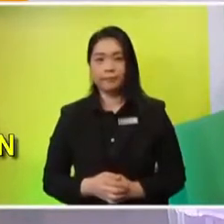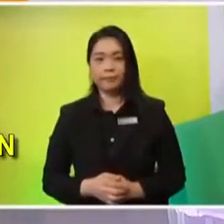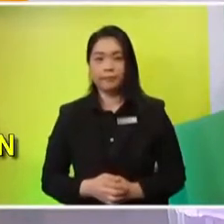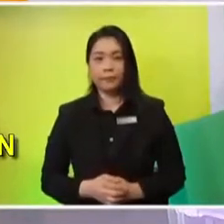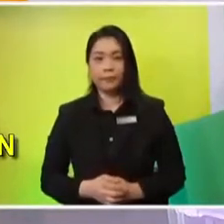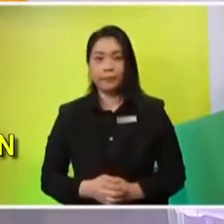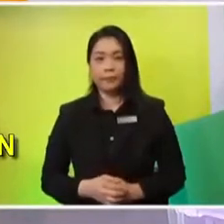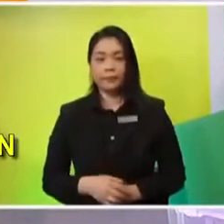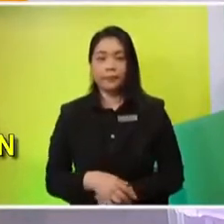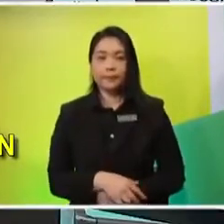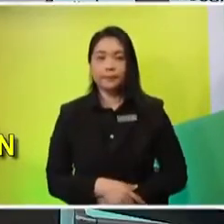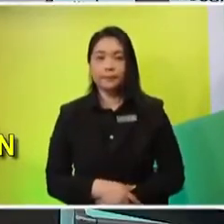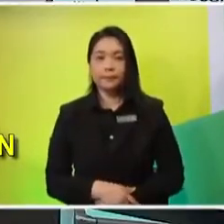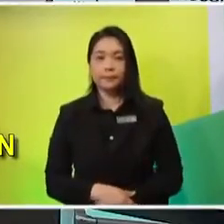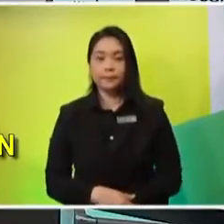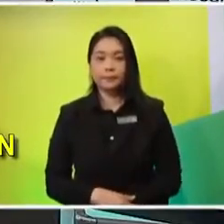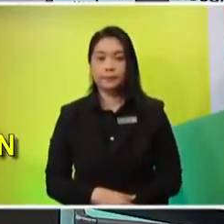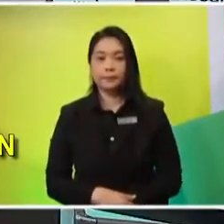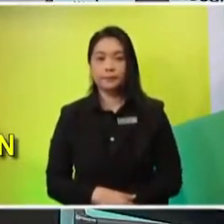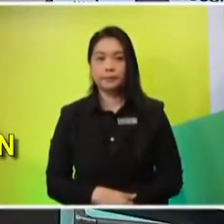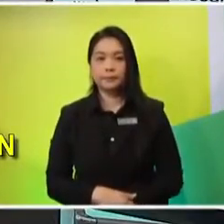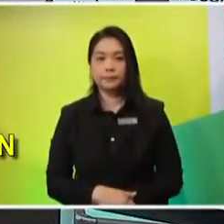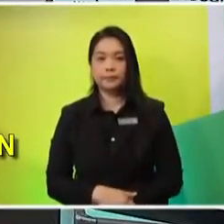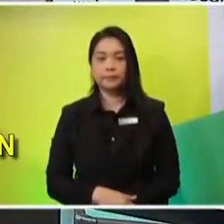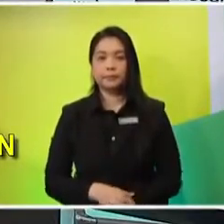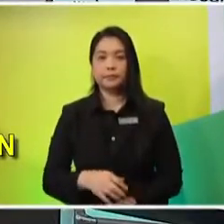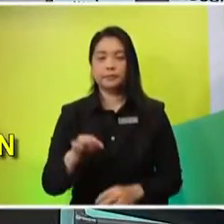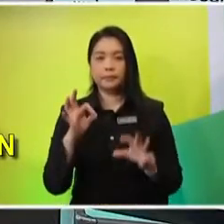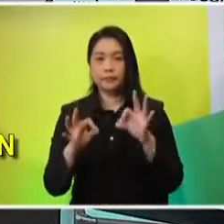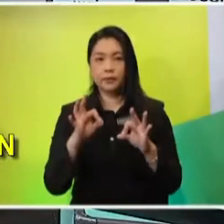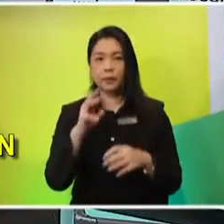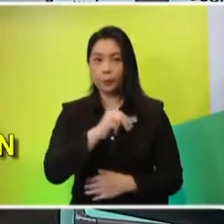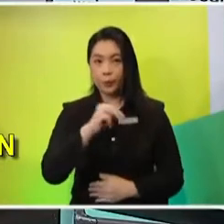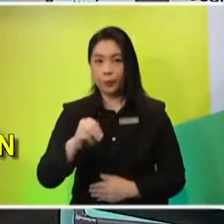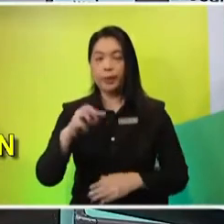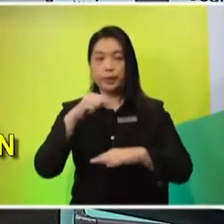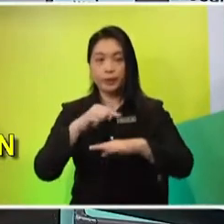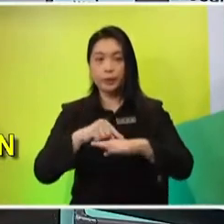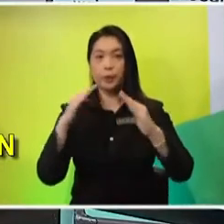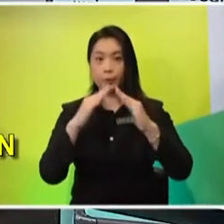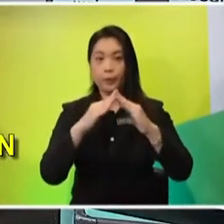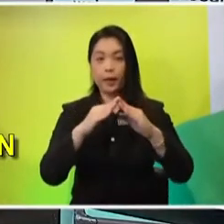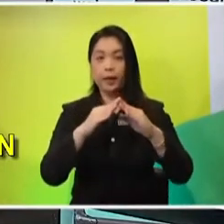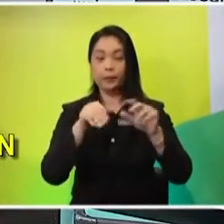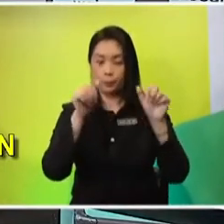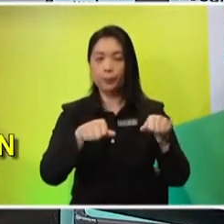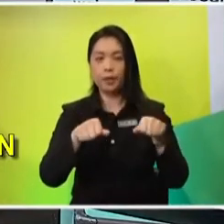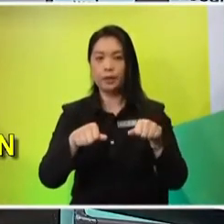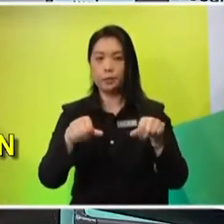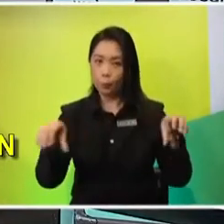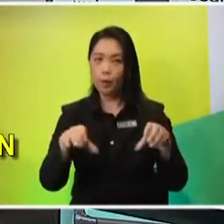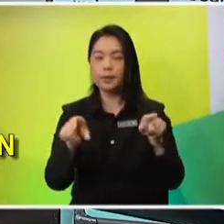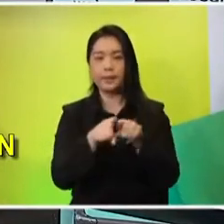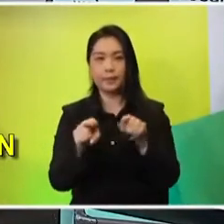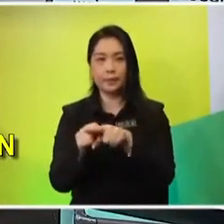Dan seterusnya. Sebenarnya aktiviti ni kalau murid-murid dekat rumah mereka pun boleh lakukan juga, betul tak cikgu? Ya, betul. Kalau kalau